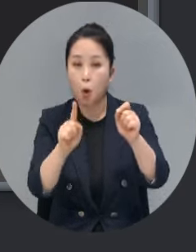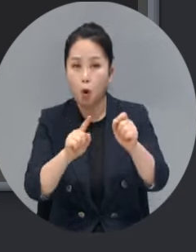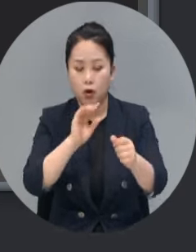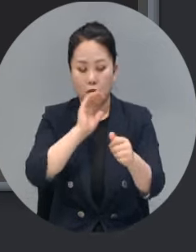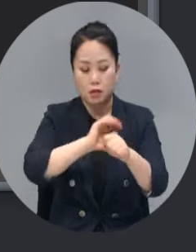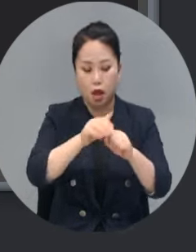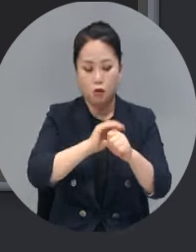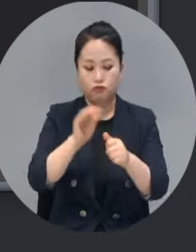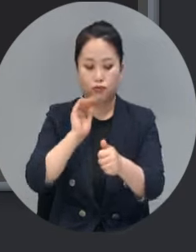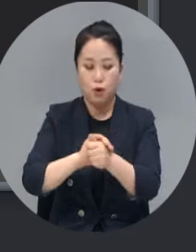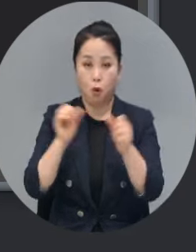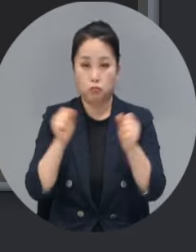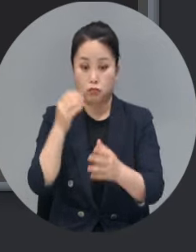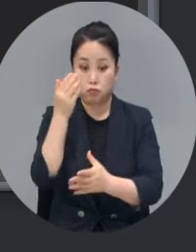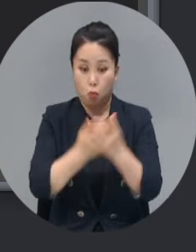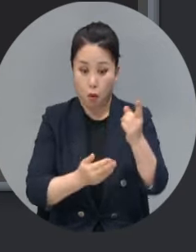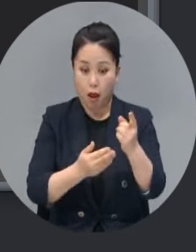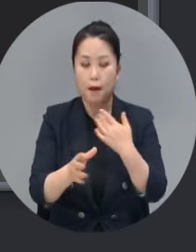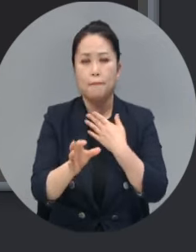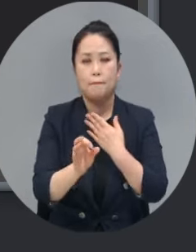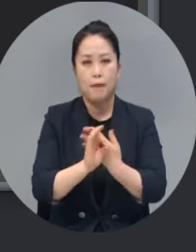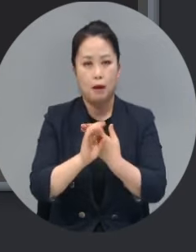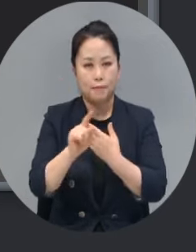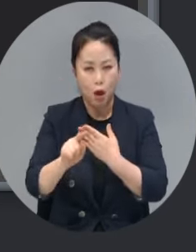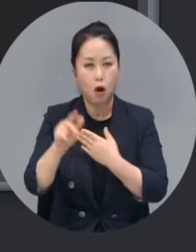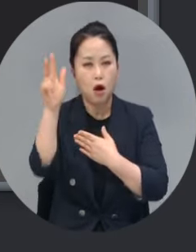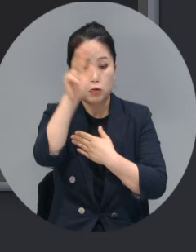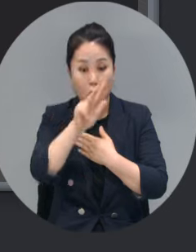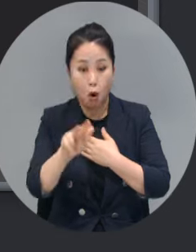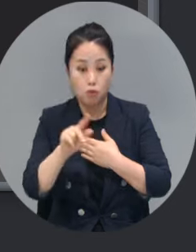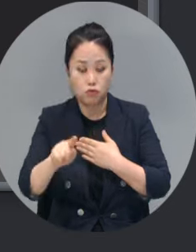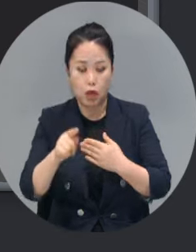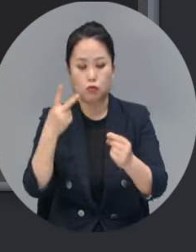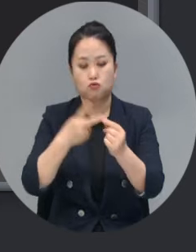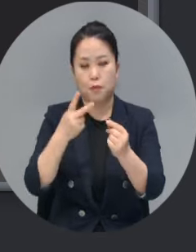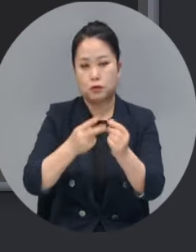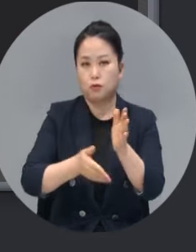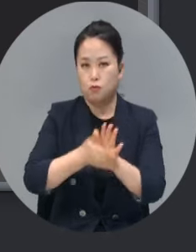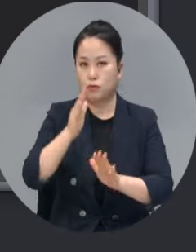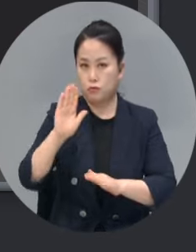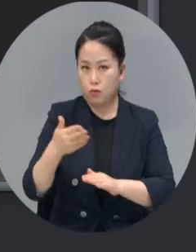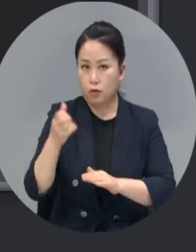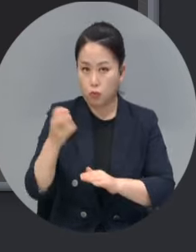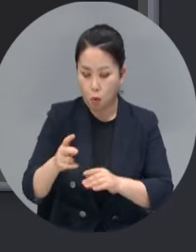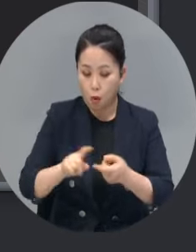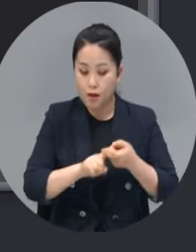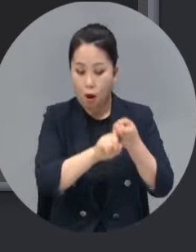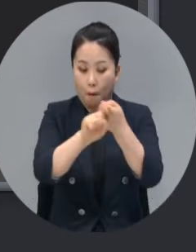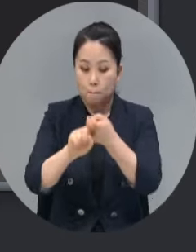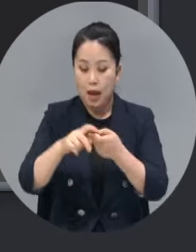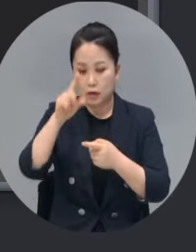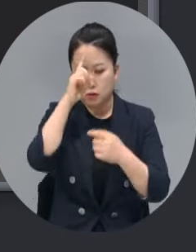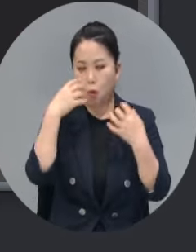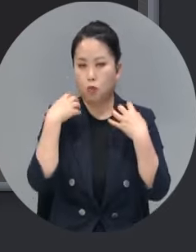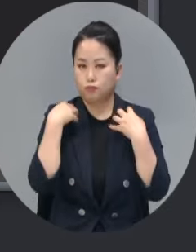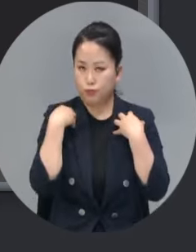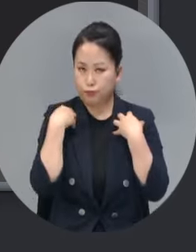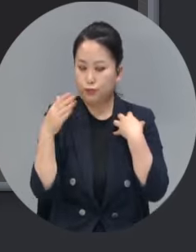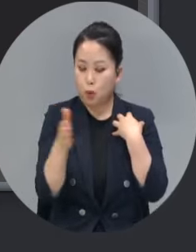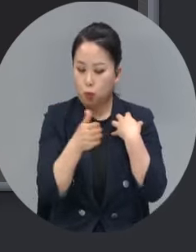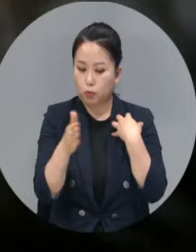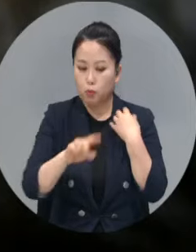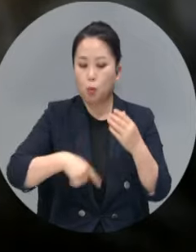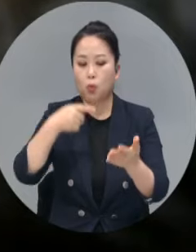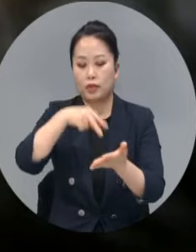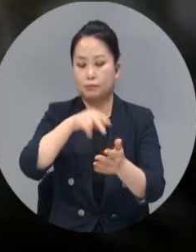2의 도시가 된다고 밝히고 통합 직할시를 만들어 연방정부에 준하는 독립성을 보장한다는 큰 그림도